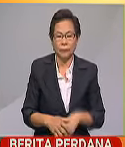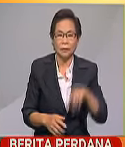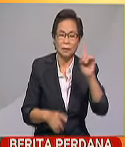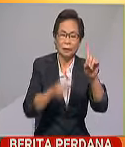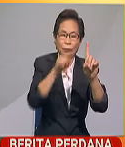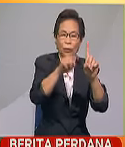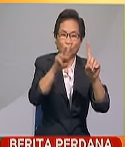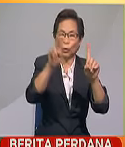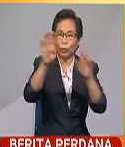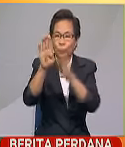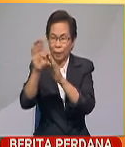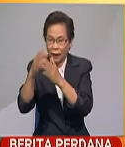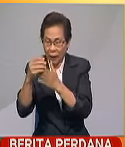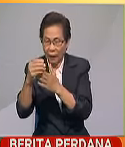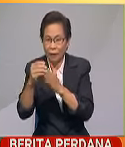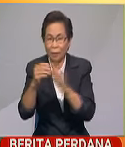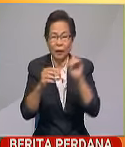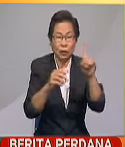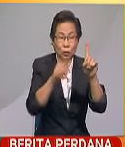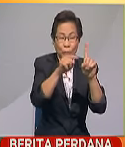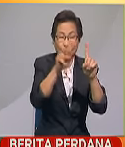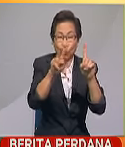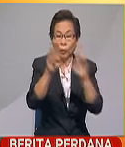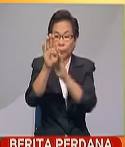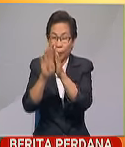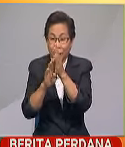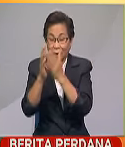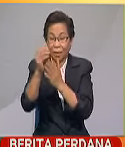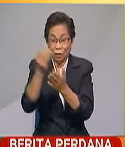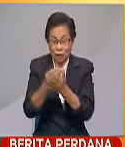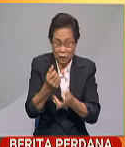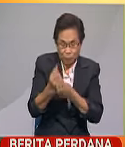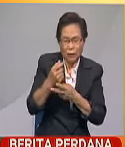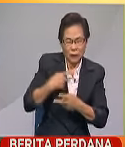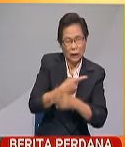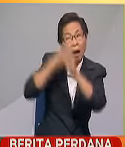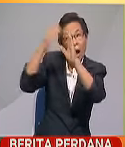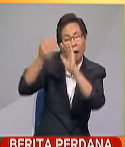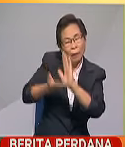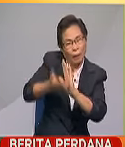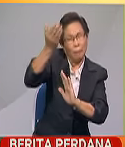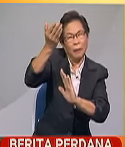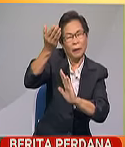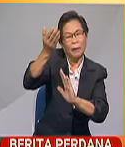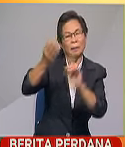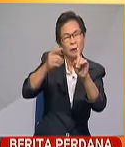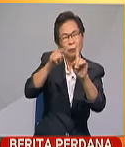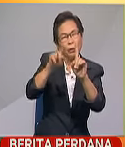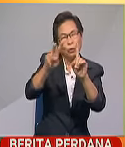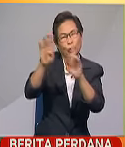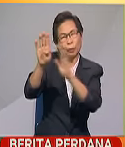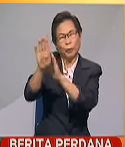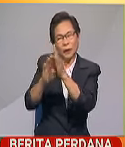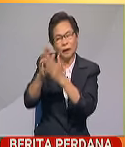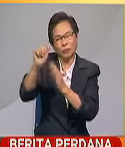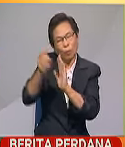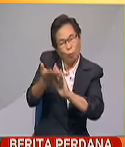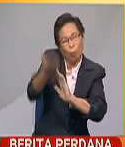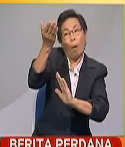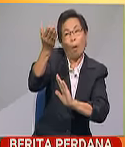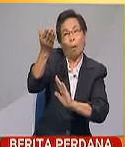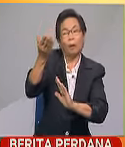RM1.2 bilion. Kita harap lebih lagi. Lebih lagi dari 1.2 ini, we